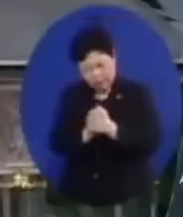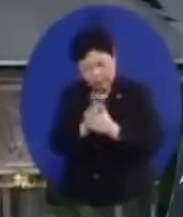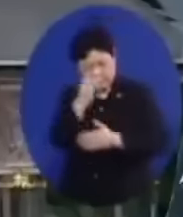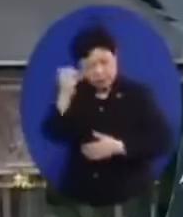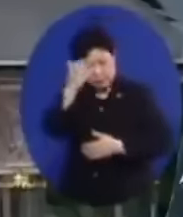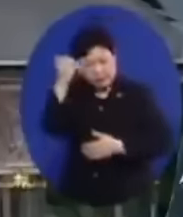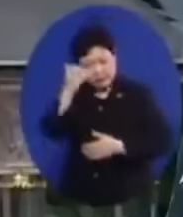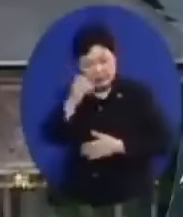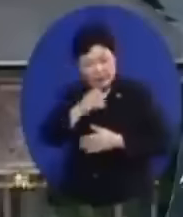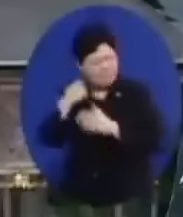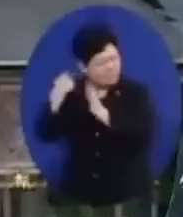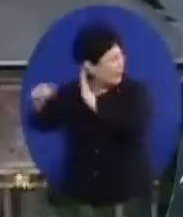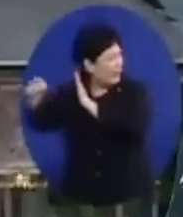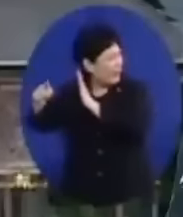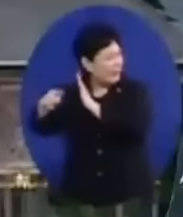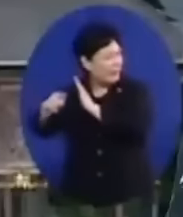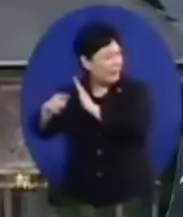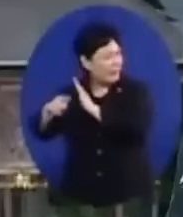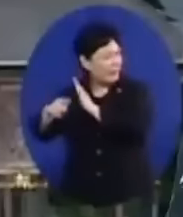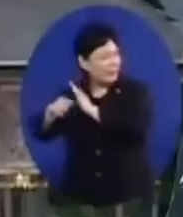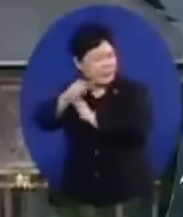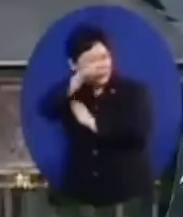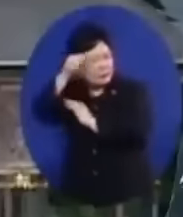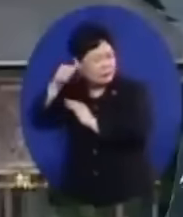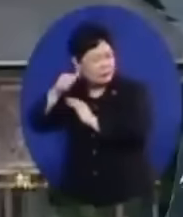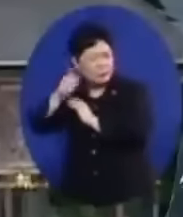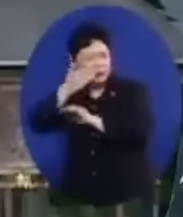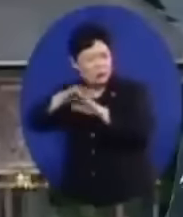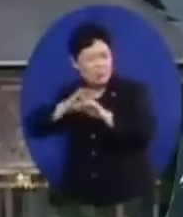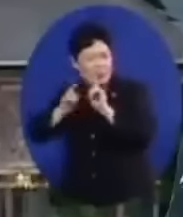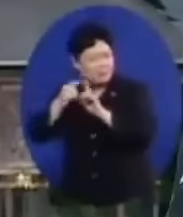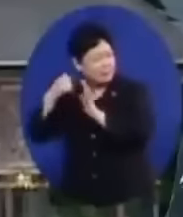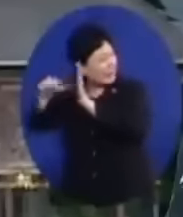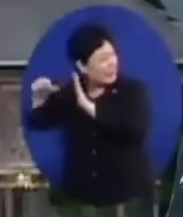말 듣지 마라, 내가 시킨 대로 해라, 가라.